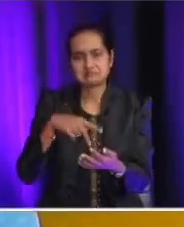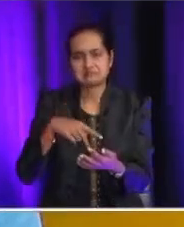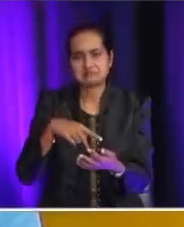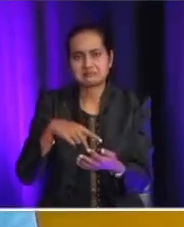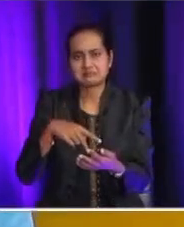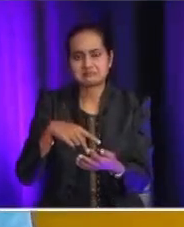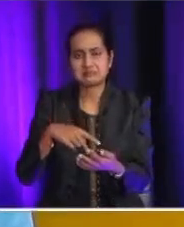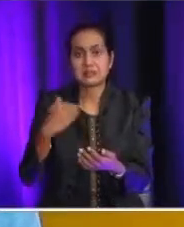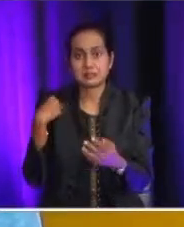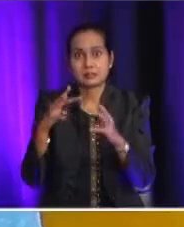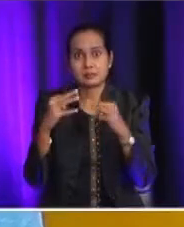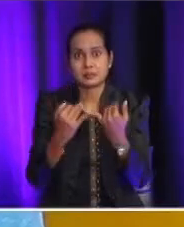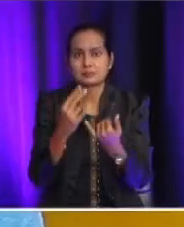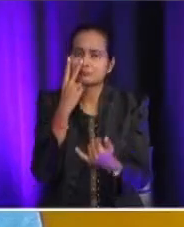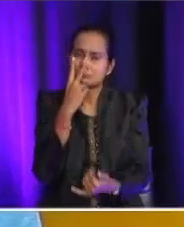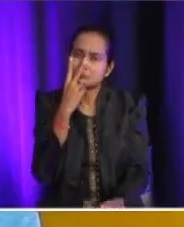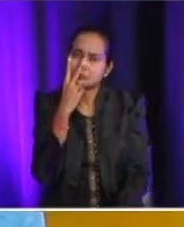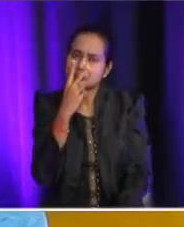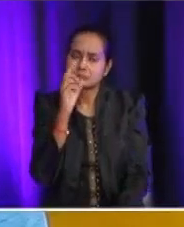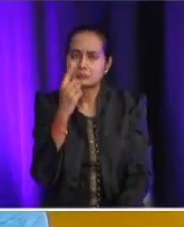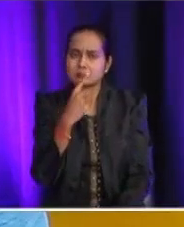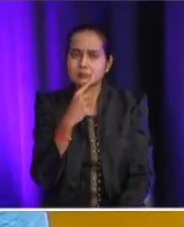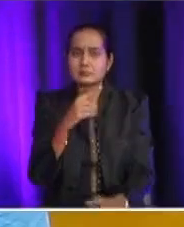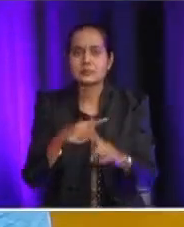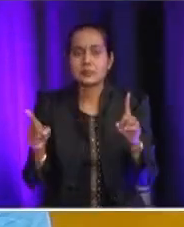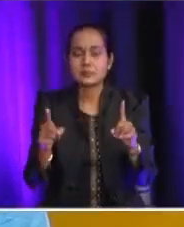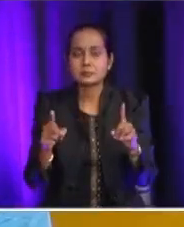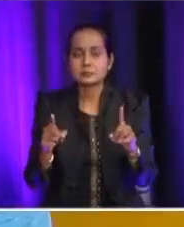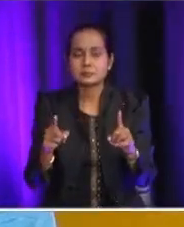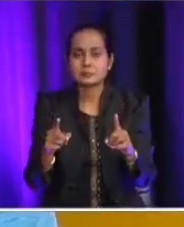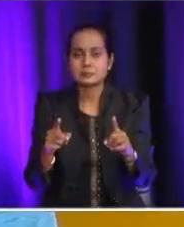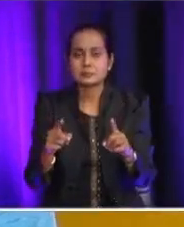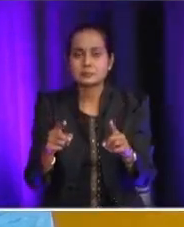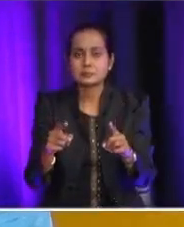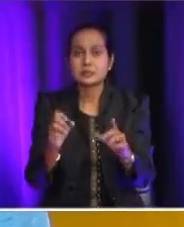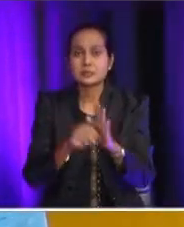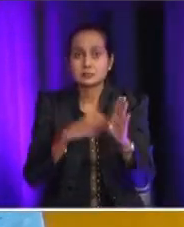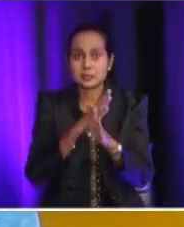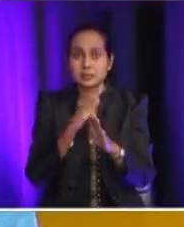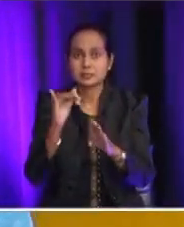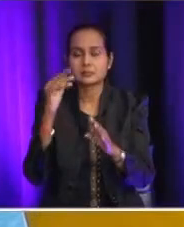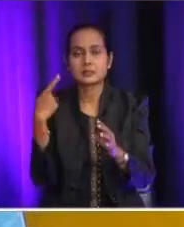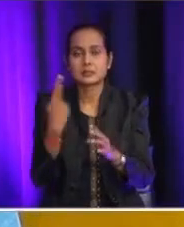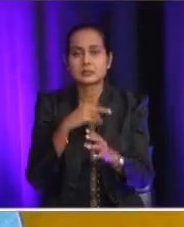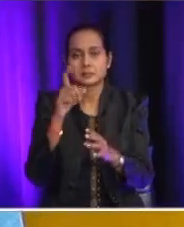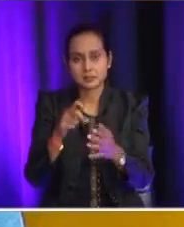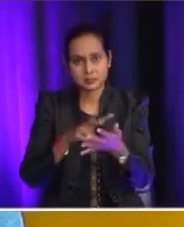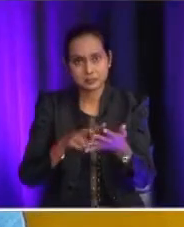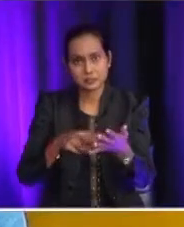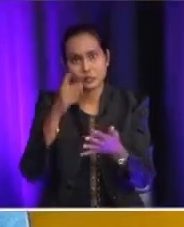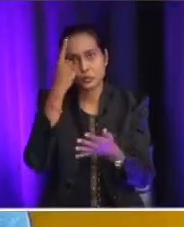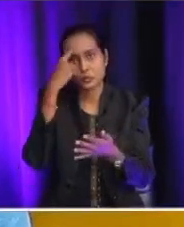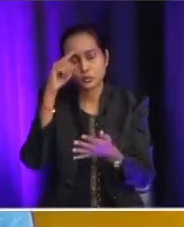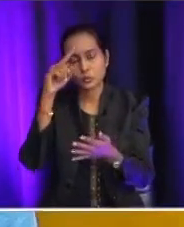masyarakat dia suka menonton je, dia tak suka membaca. Tetapi sebenarnya kita kena membaca demi